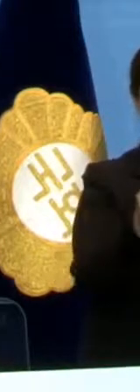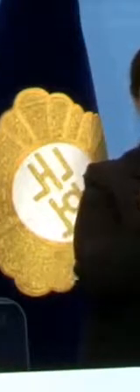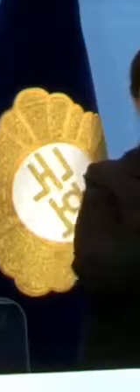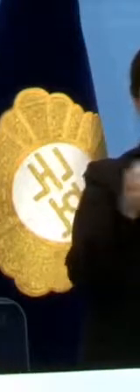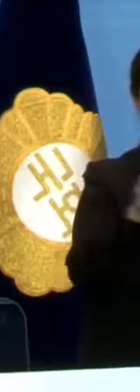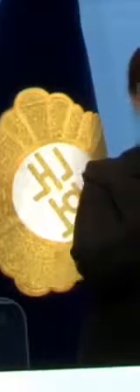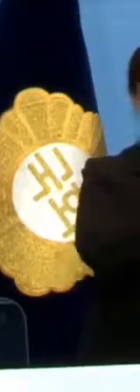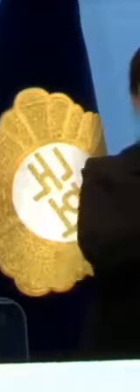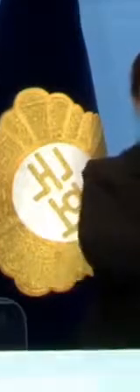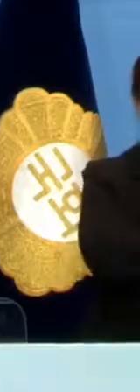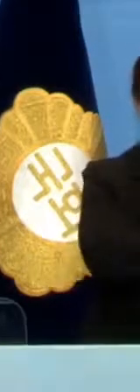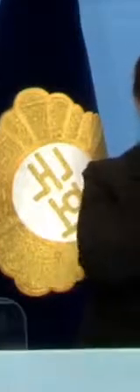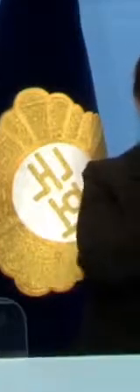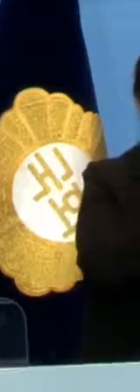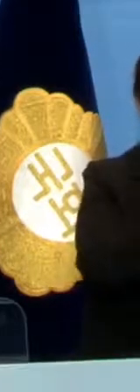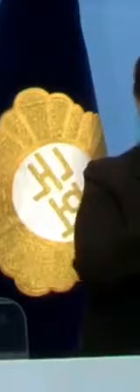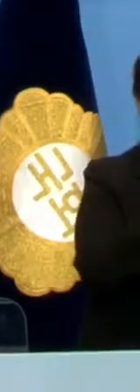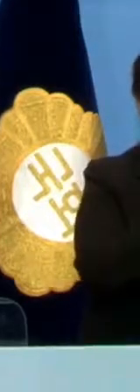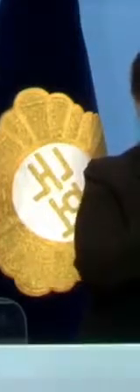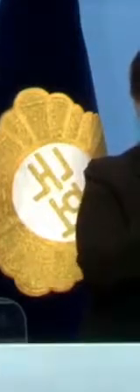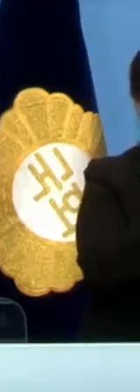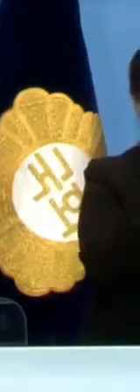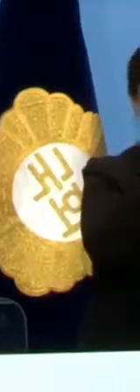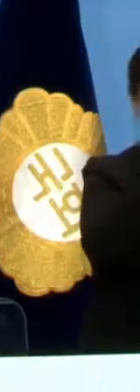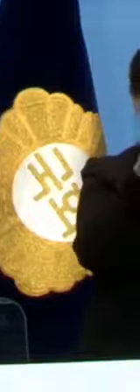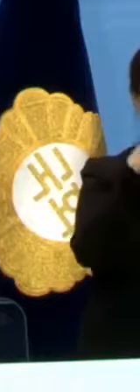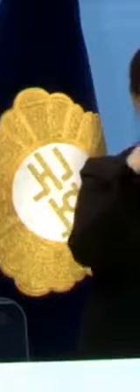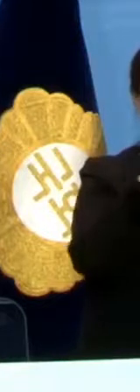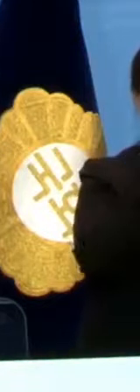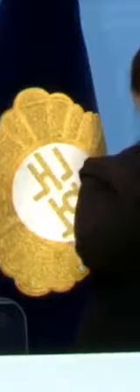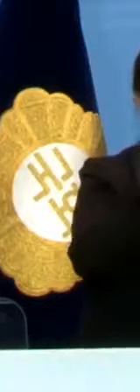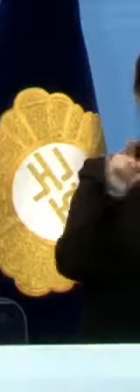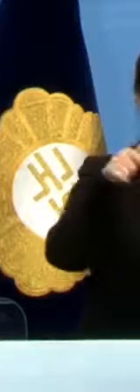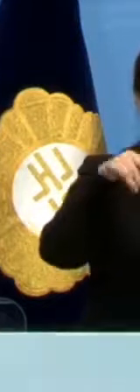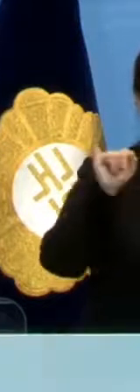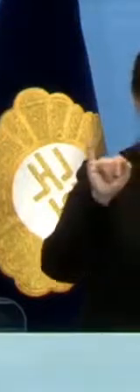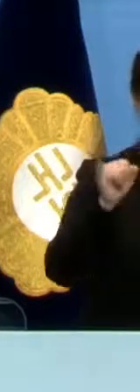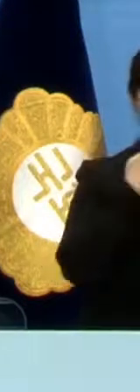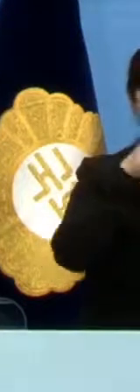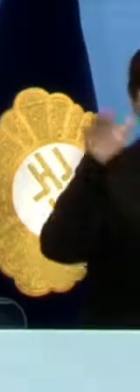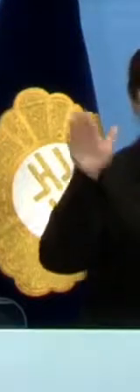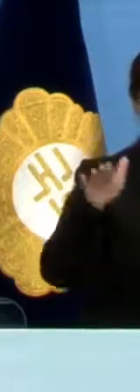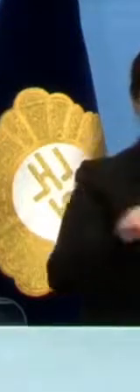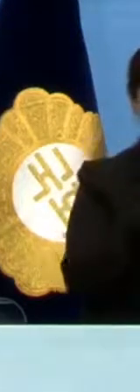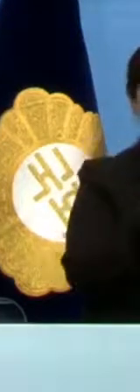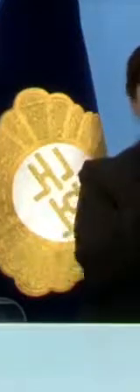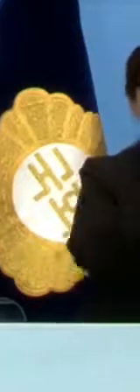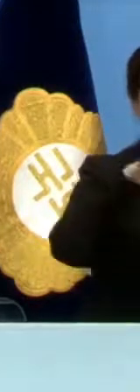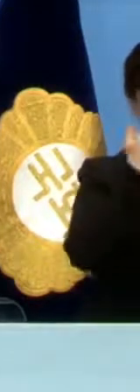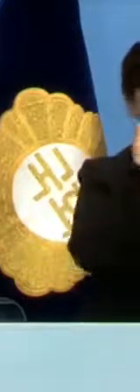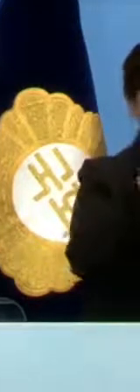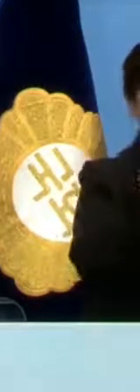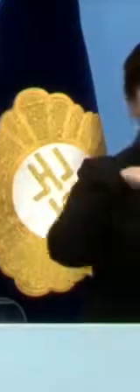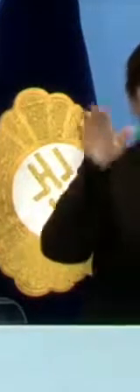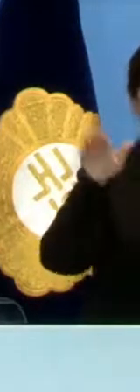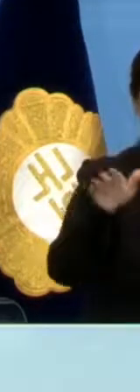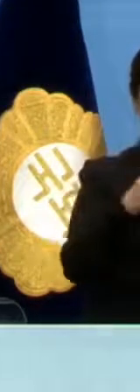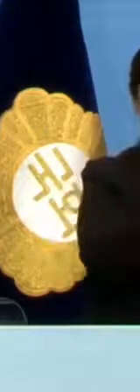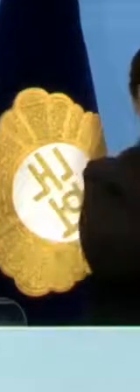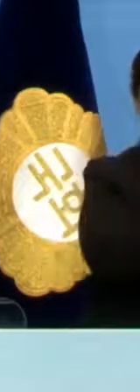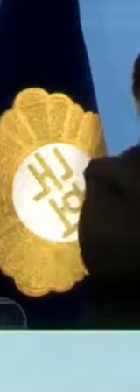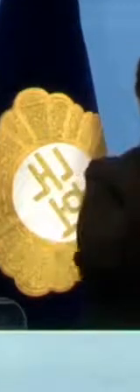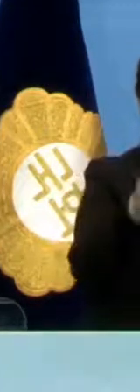이름을 부산 갈매기 그렇게 했습니다. 갈매기는 이제 부산을 상징하는 그런 아이콘이기